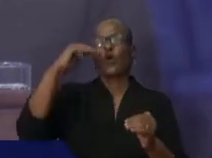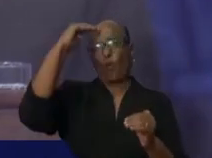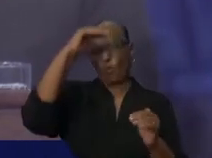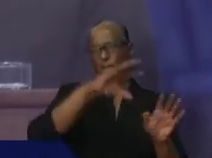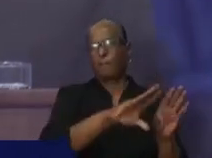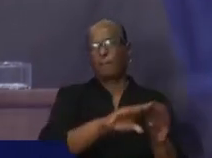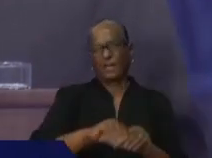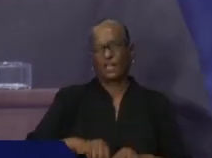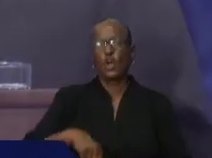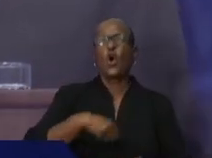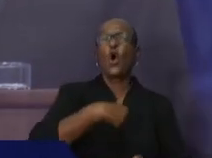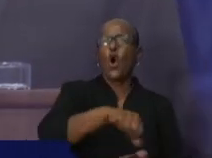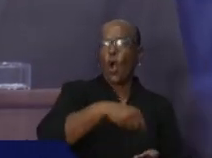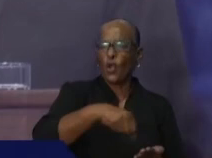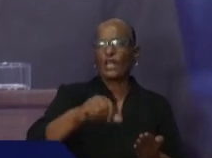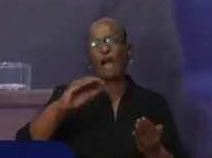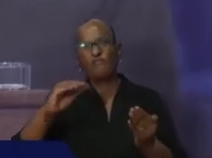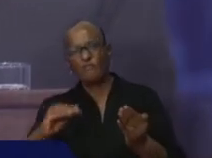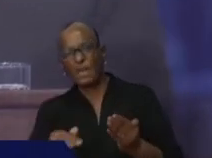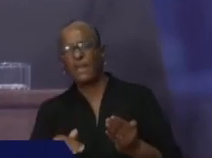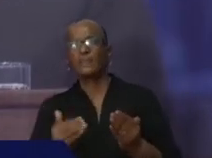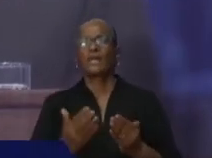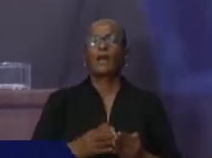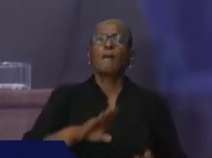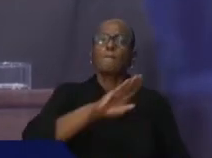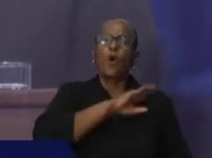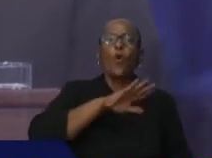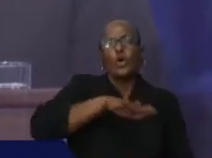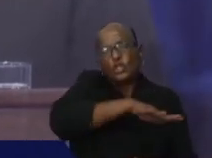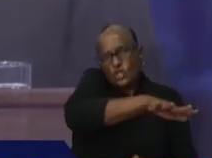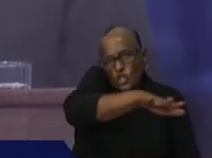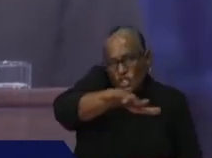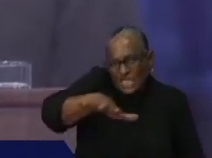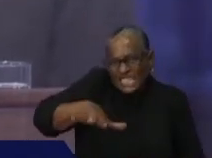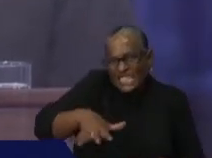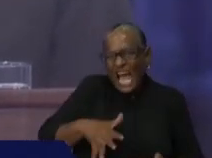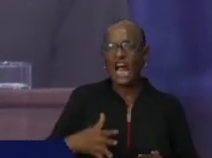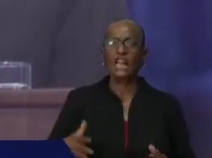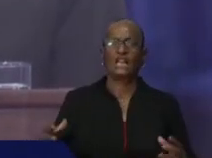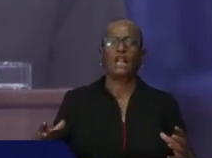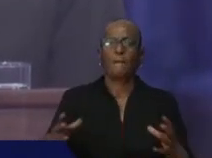de uitgavenverminderende maatregelen, maar ook het sociaal pakket van maatregelen.